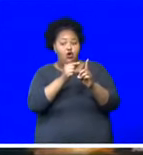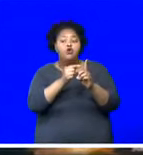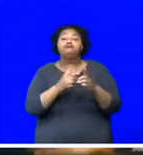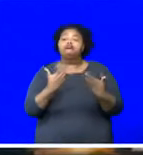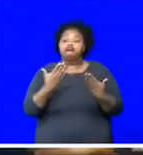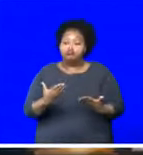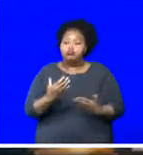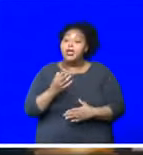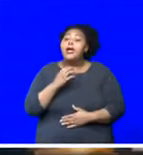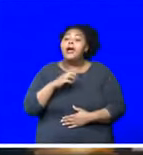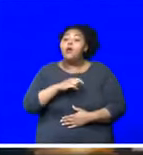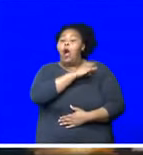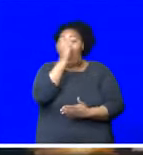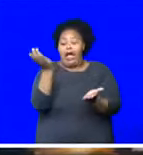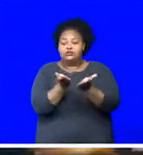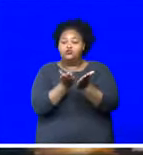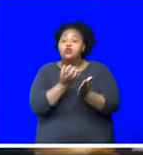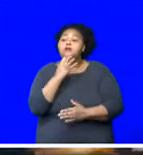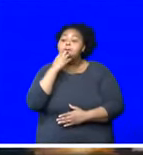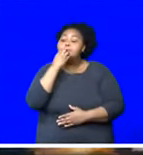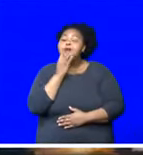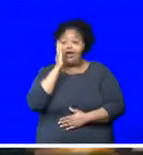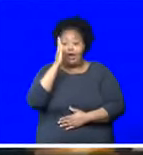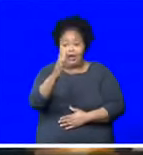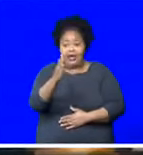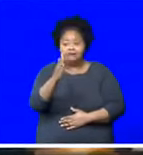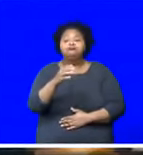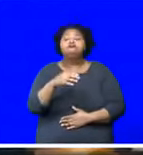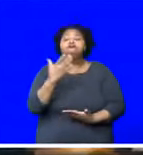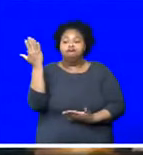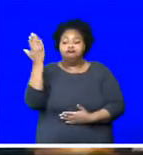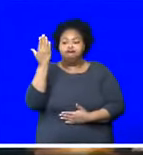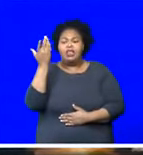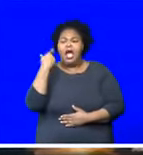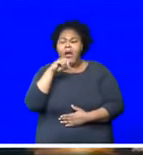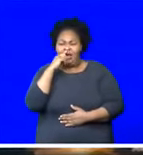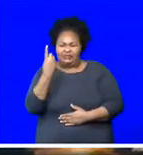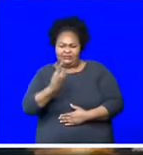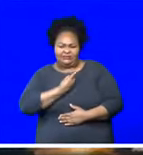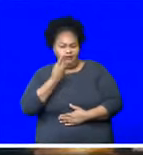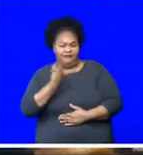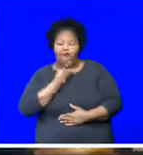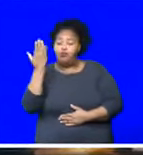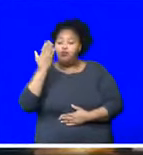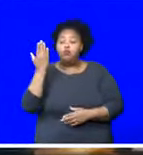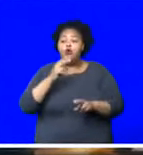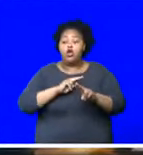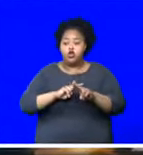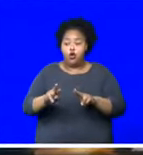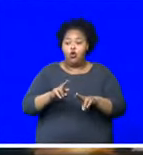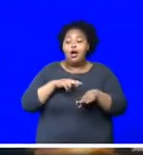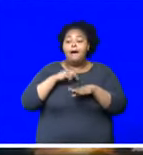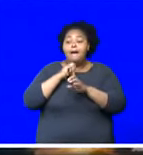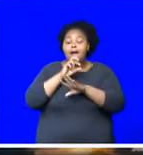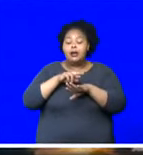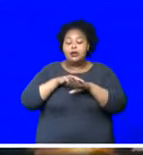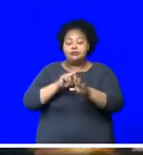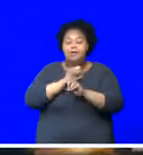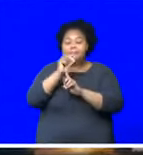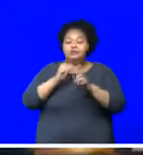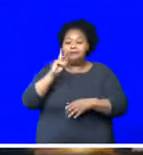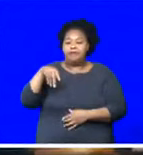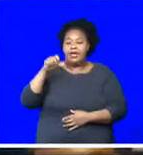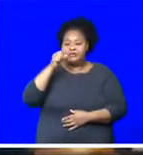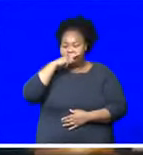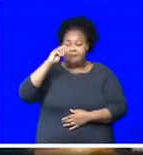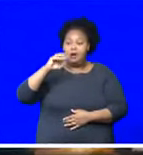belikhuluma esikoleni lesiphakeme emaphalaleni lapho belimelelwe kumabhayelo omkhulu kuleli tiko melusi Masuku lapho begujwa khona lilanga